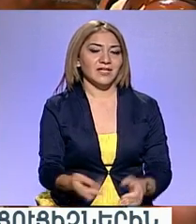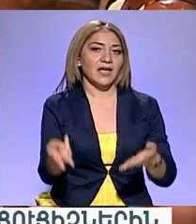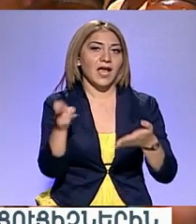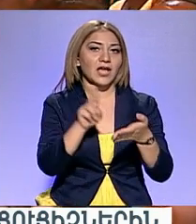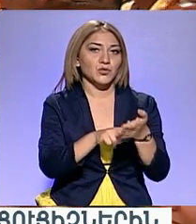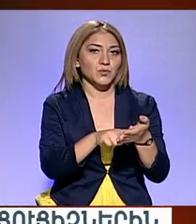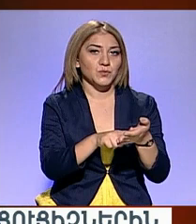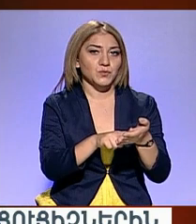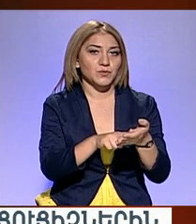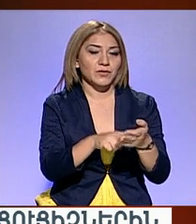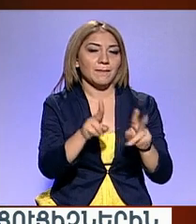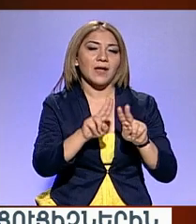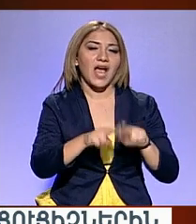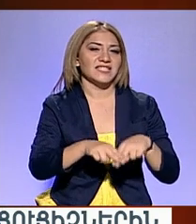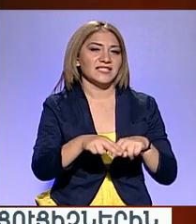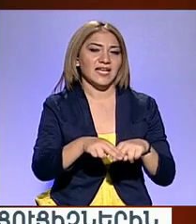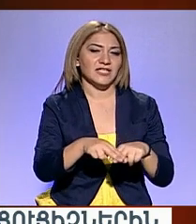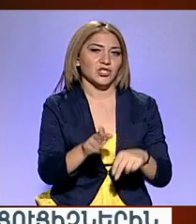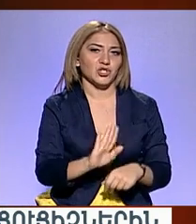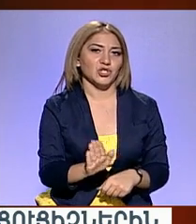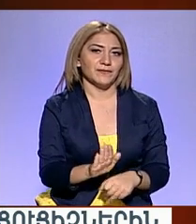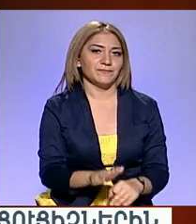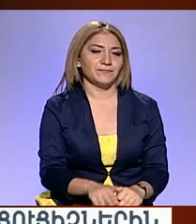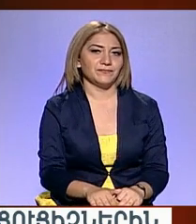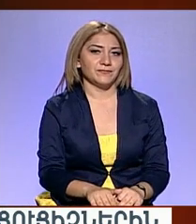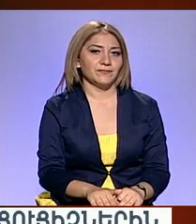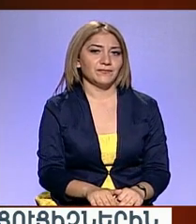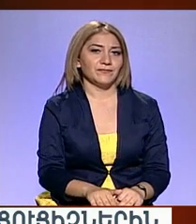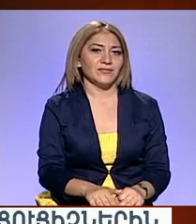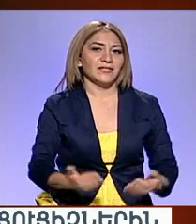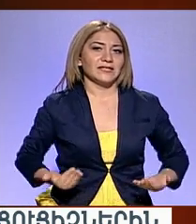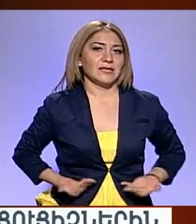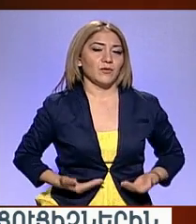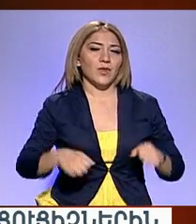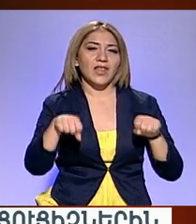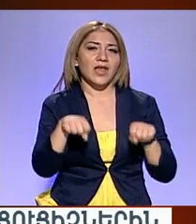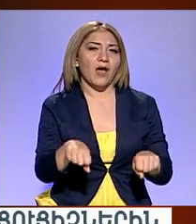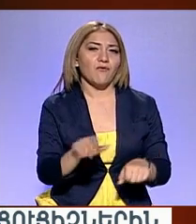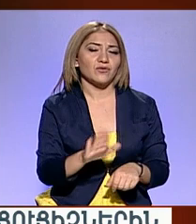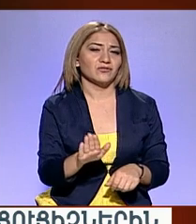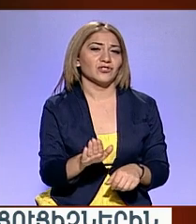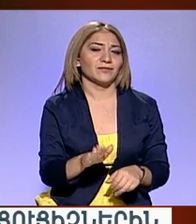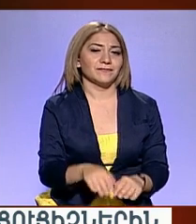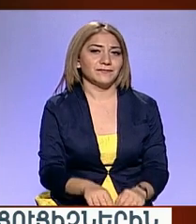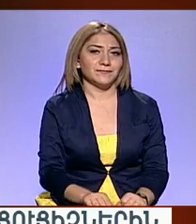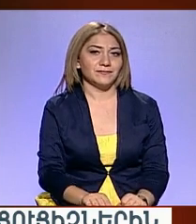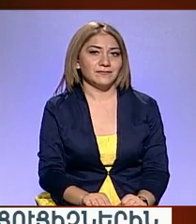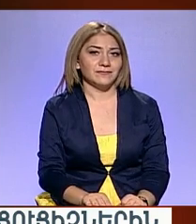Քաղաքացիությունը անձնագիր չէ, նույնիսկ կեցություն չէ, նույնիսկ